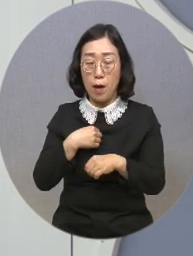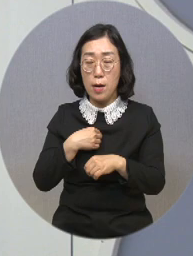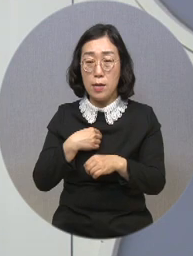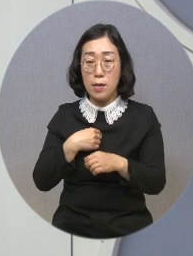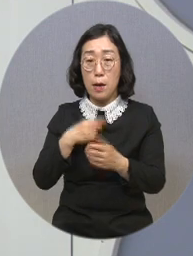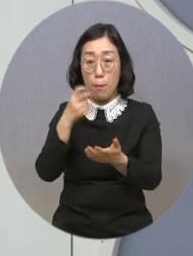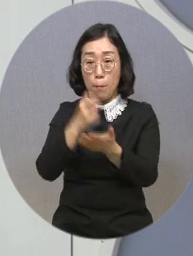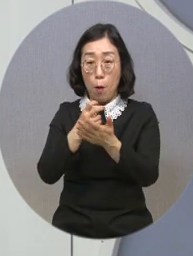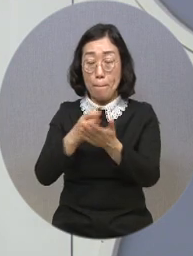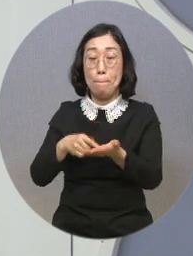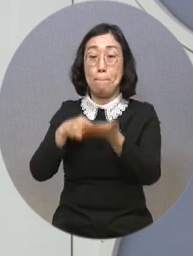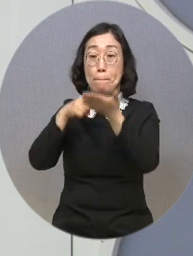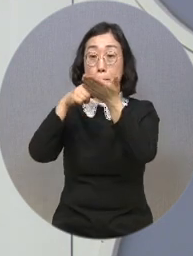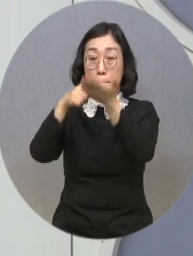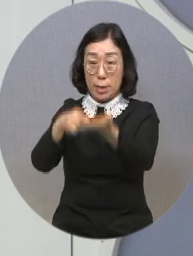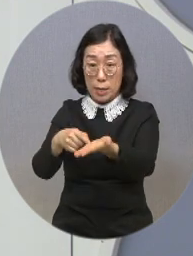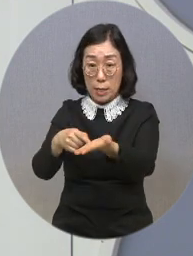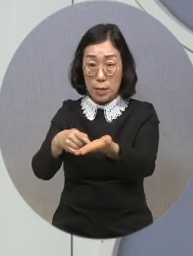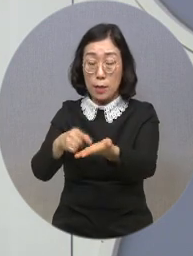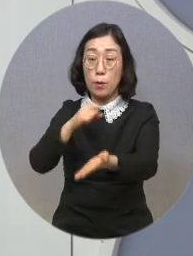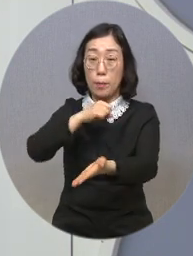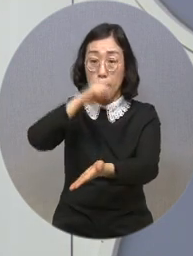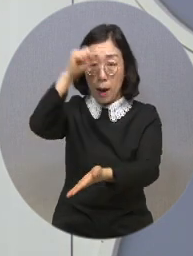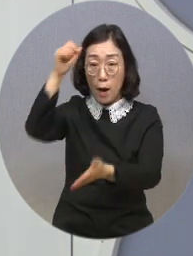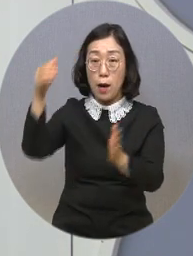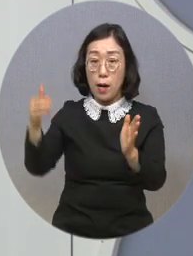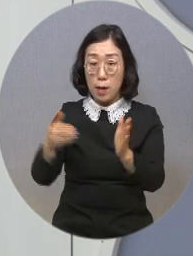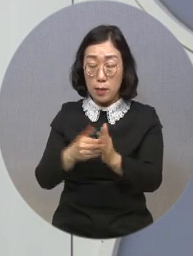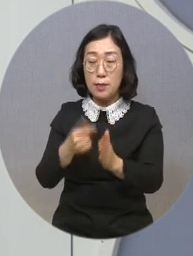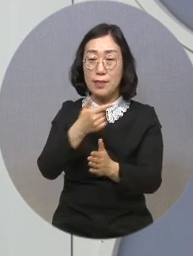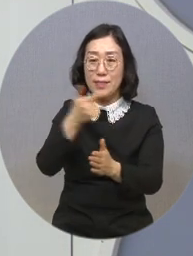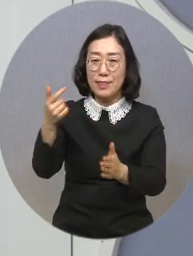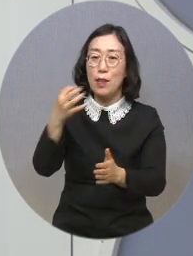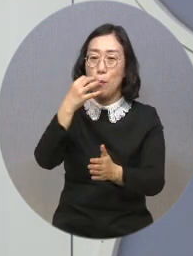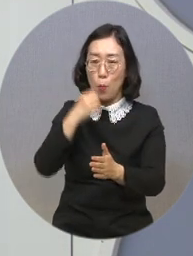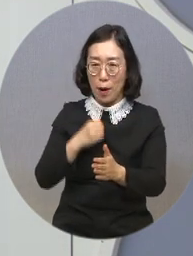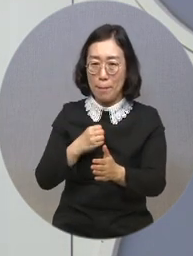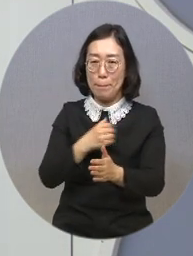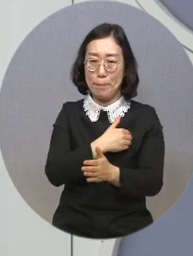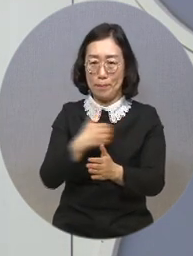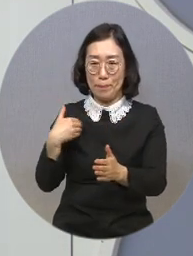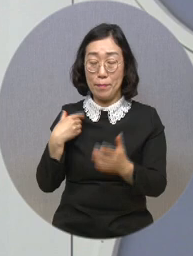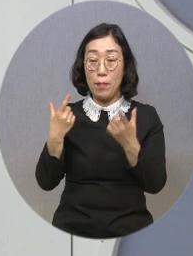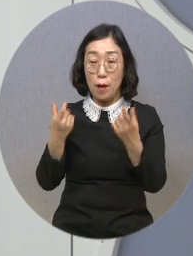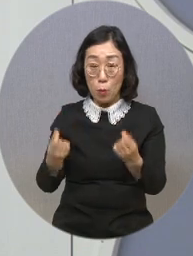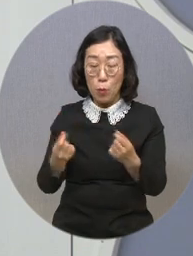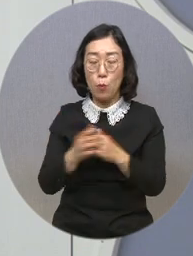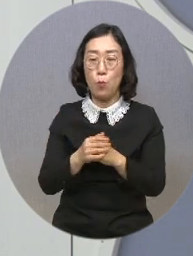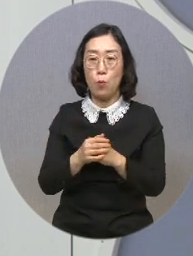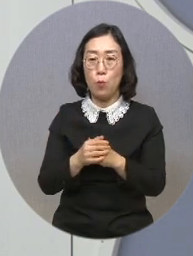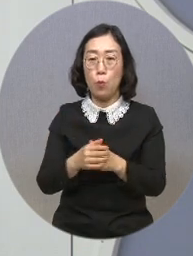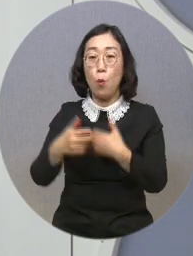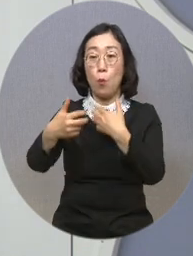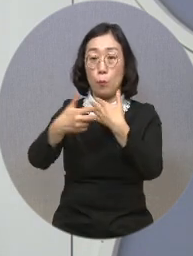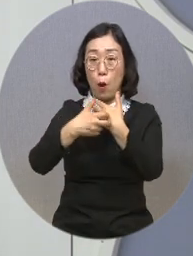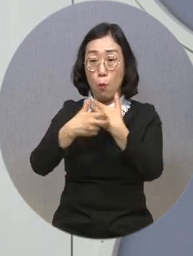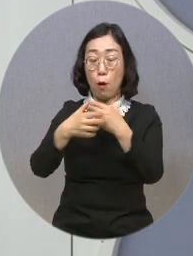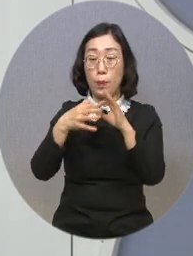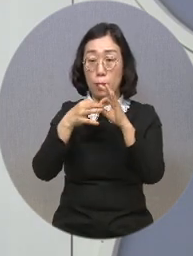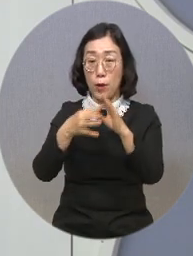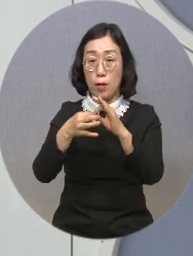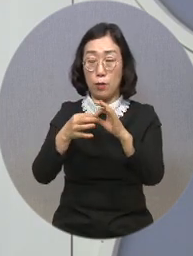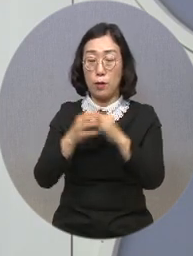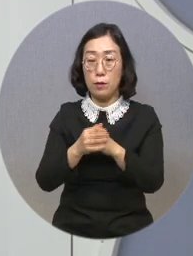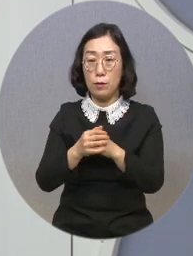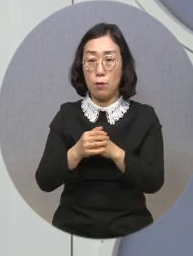해가지고 발달 장애인법을 통과시켰어요. 그거 큰 보람으로 생각하고요. 그 다음에는 이제 병원과 관련된 일이